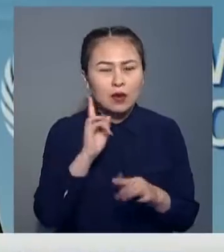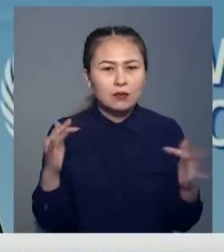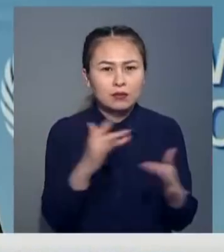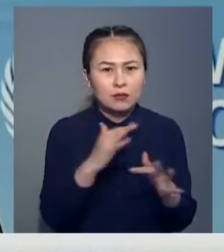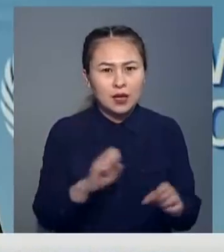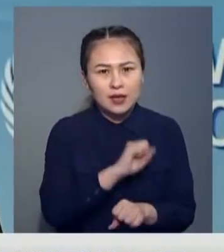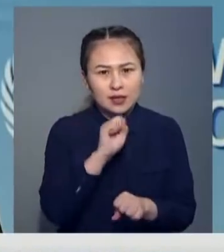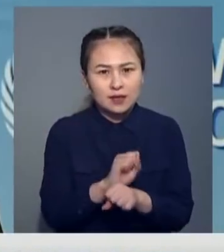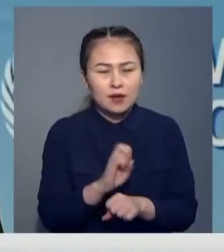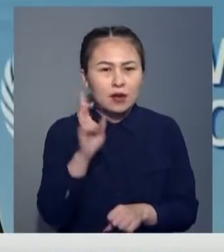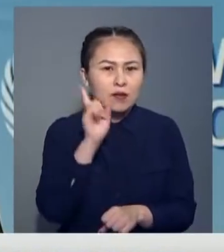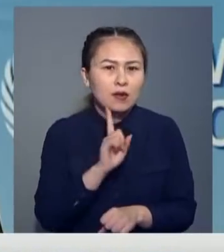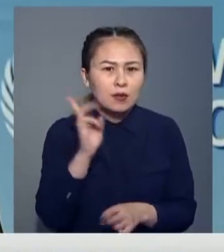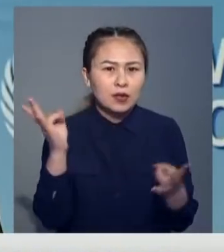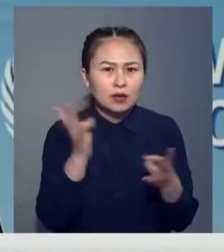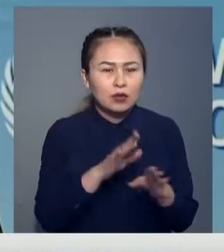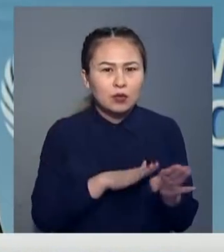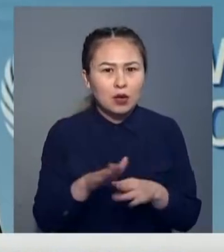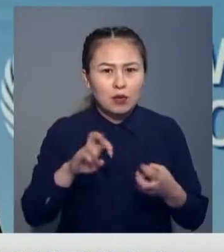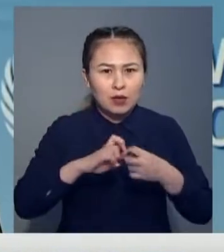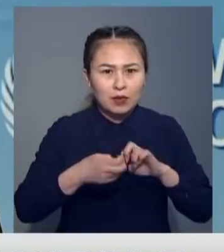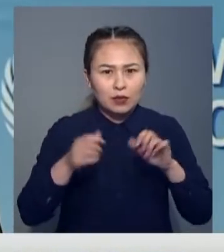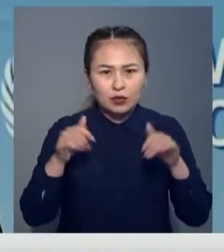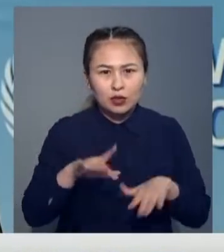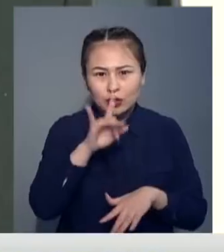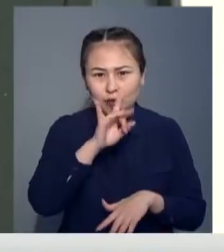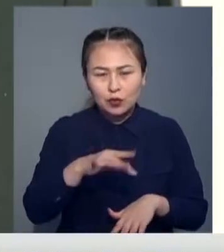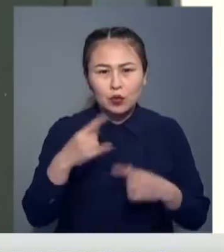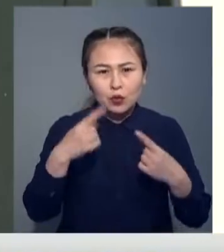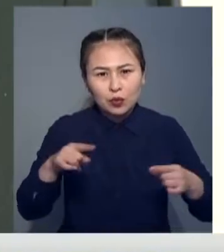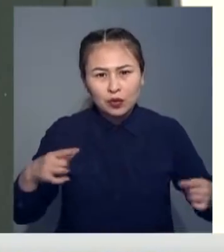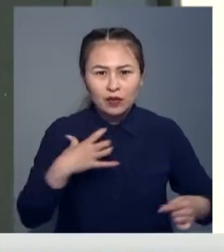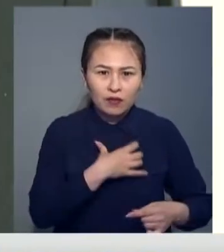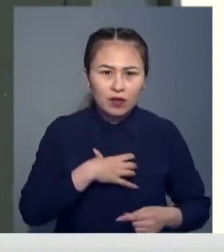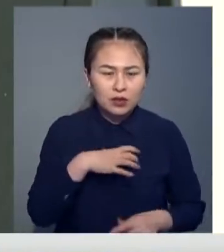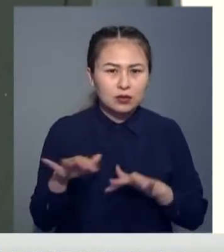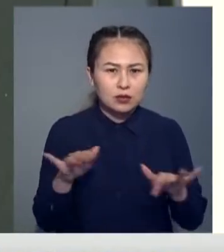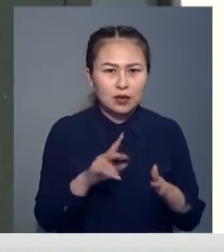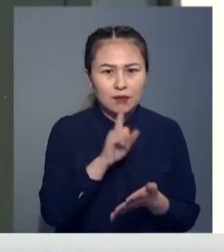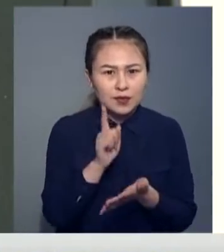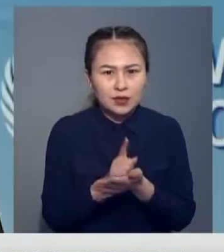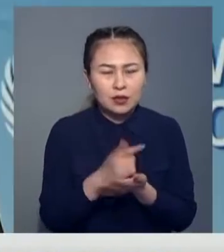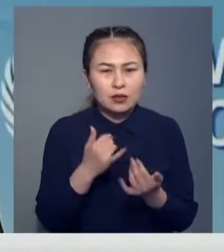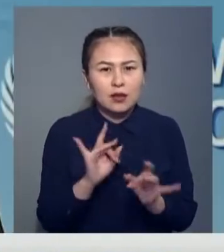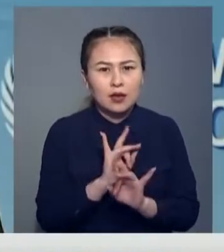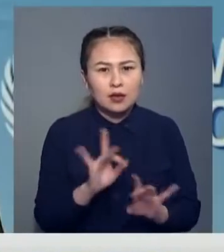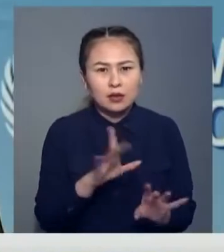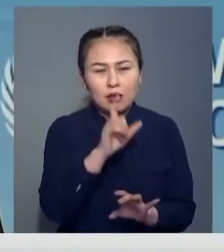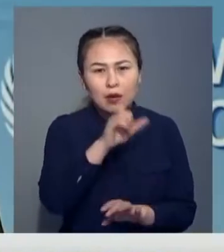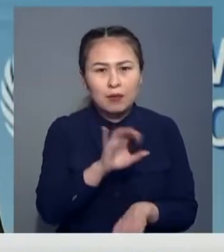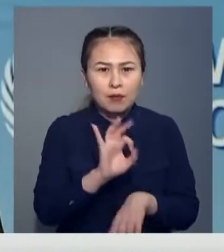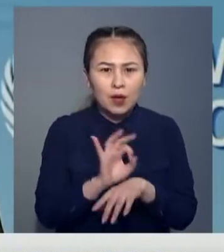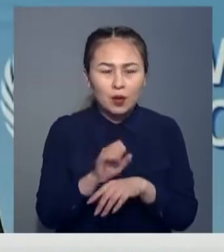керек. Алайда бұнымен мәселе толық шешіле қоймайды. Бұдан да басқа маңызды шараларды қолға алайық. Атап айтқанда